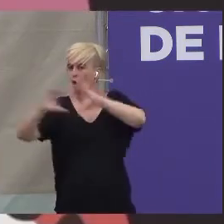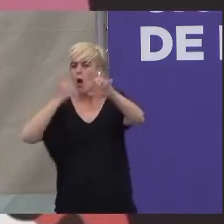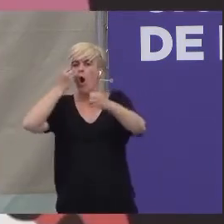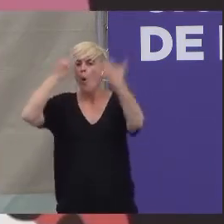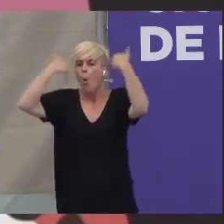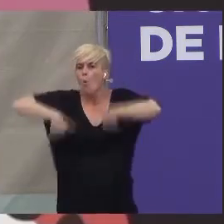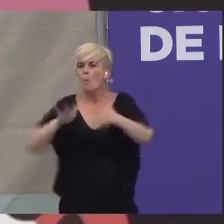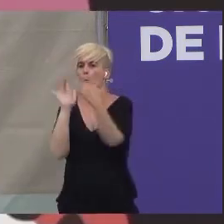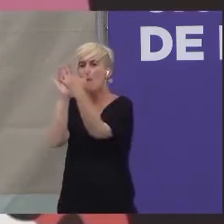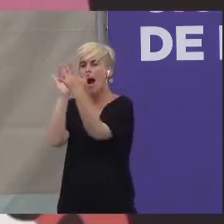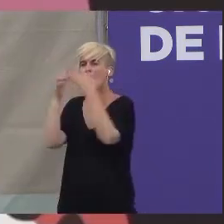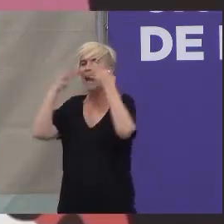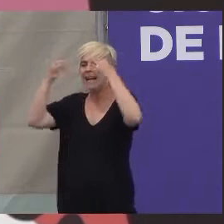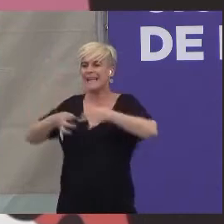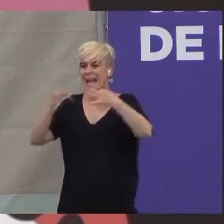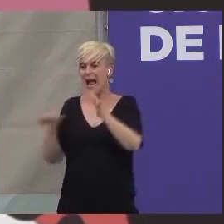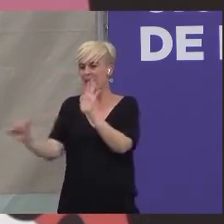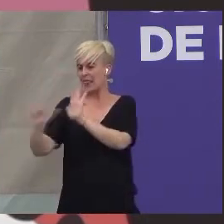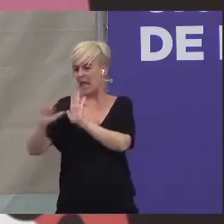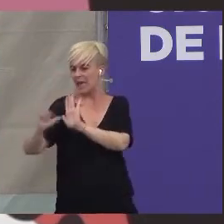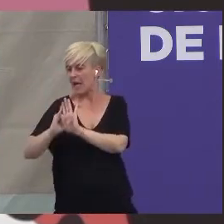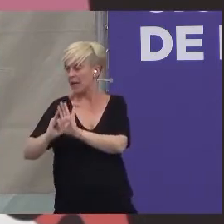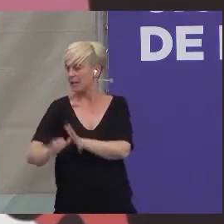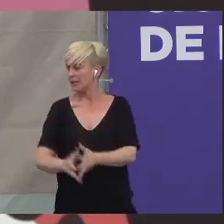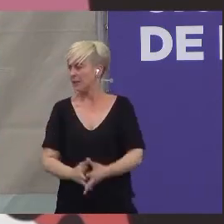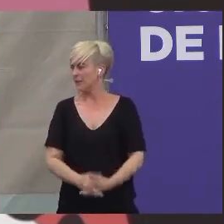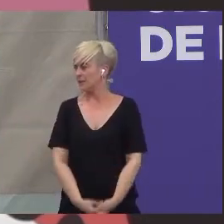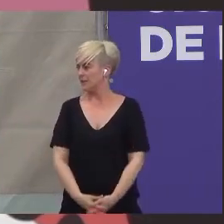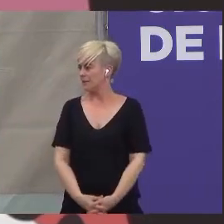humanes, més reals i més properes.